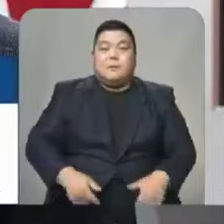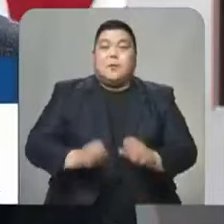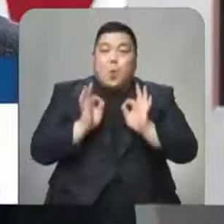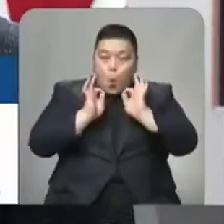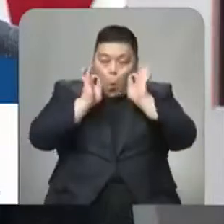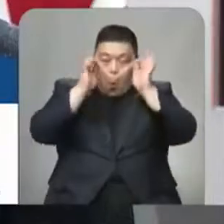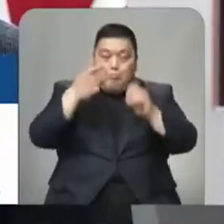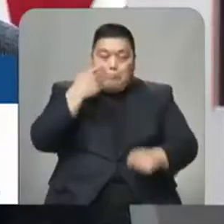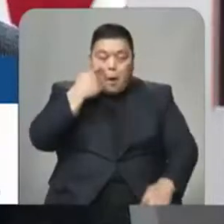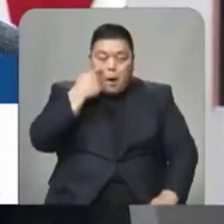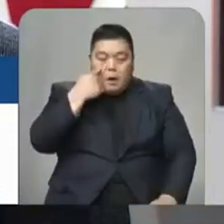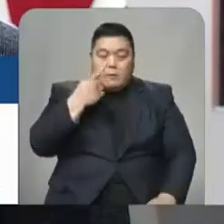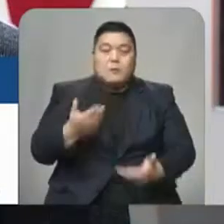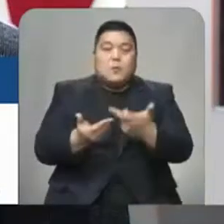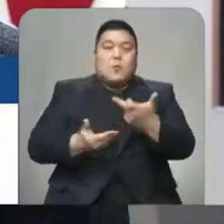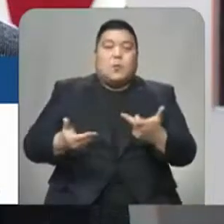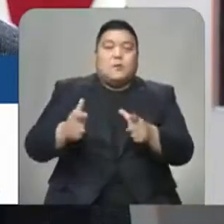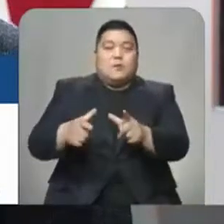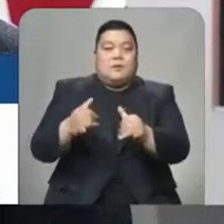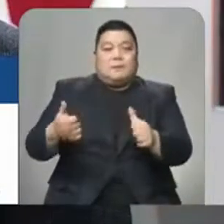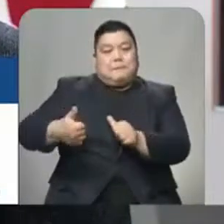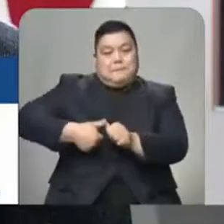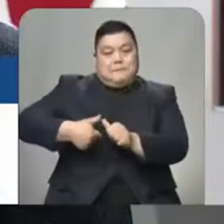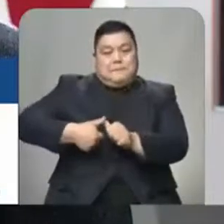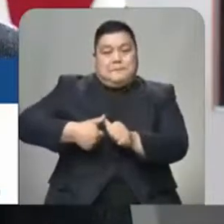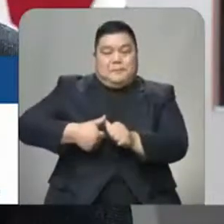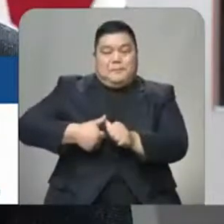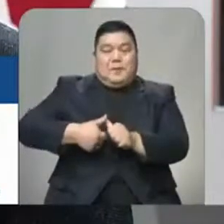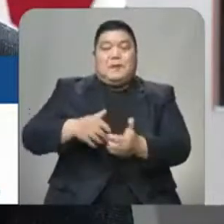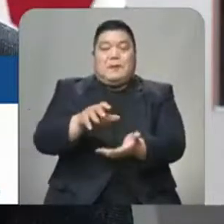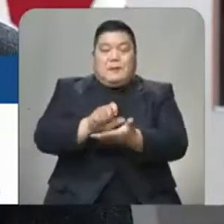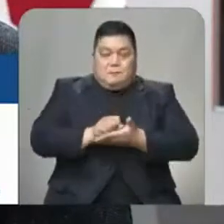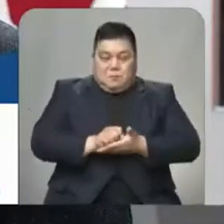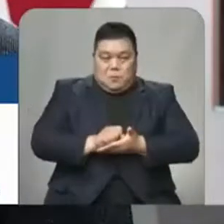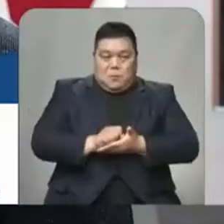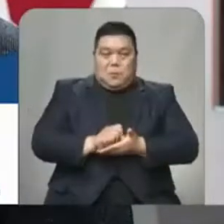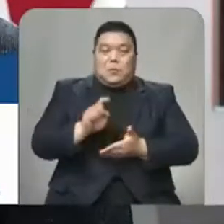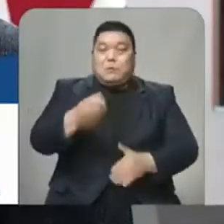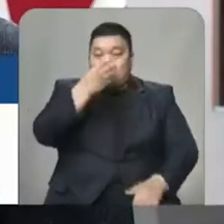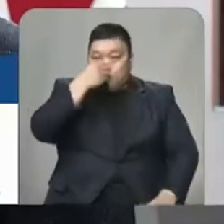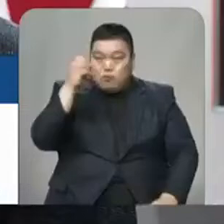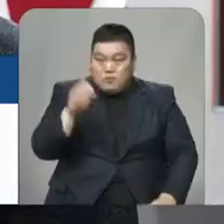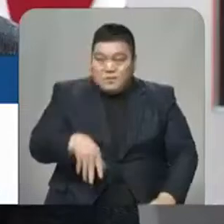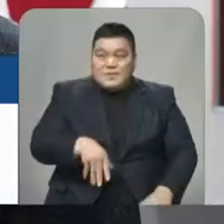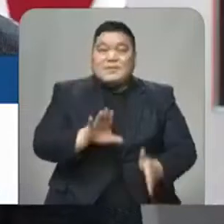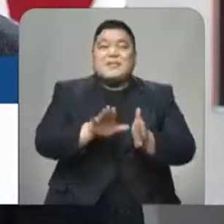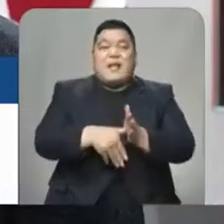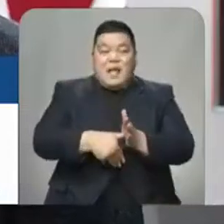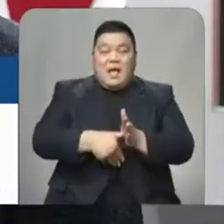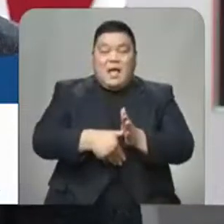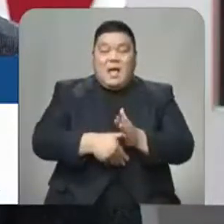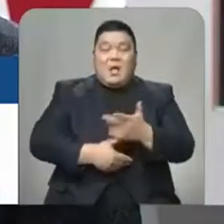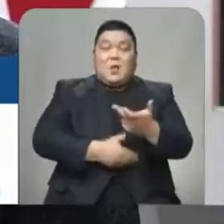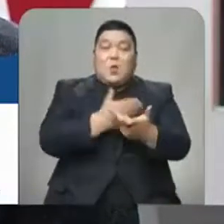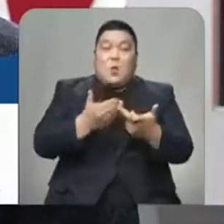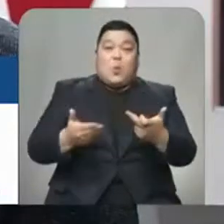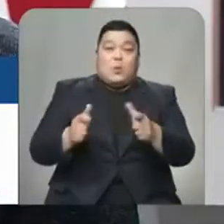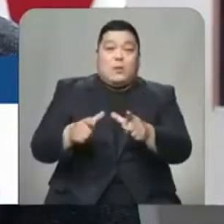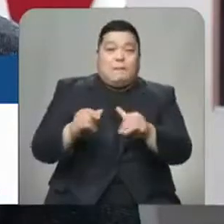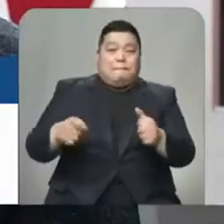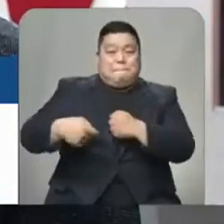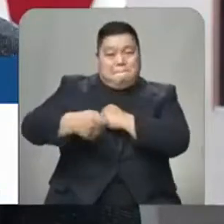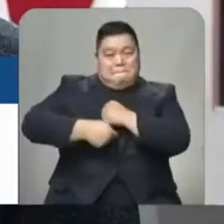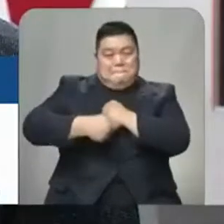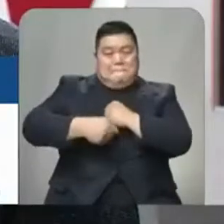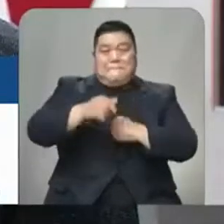가운 도민의 성원으로 받아들이고 있고 또한 이것을 저희가 그 무시했을 경우에는 도민들의 도 엄중한